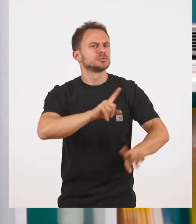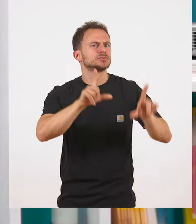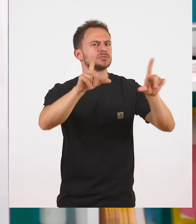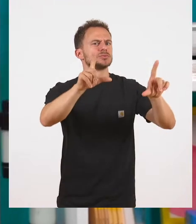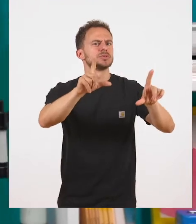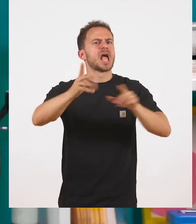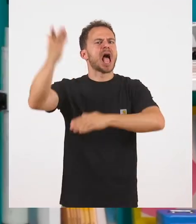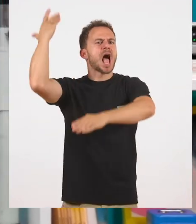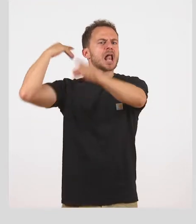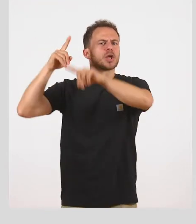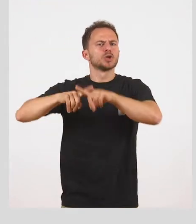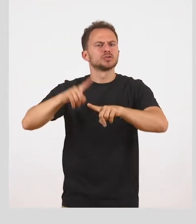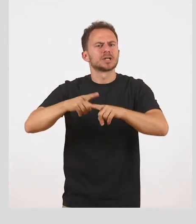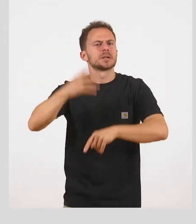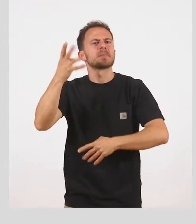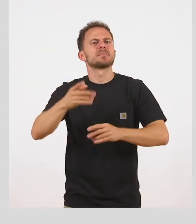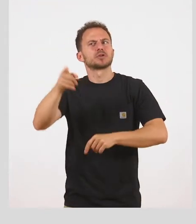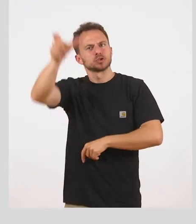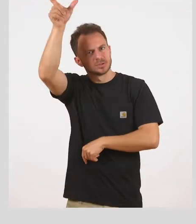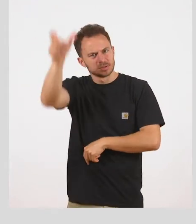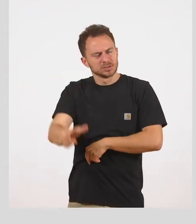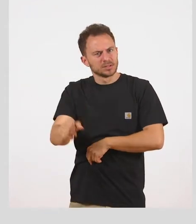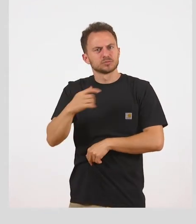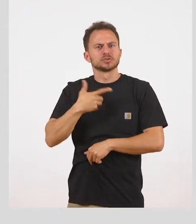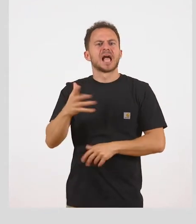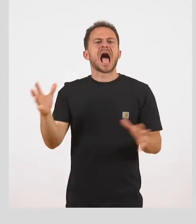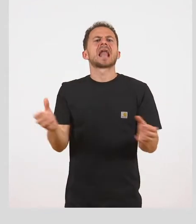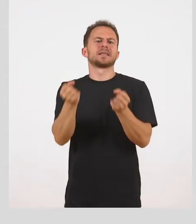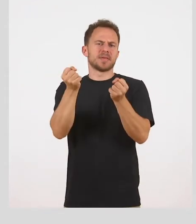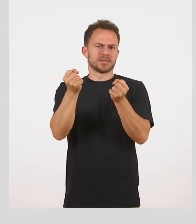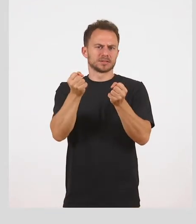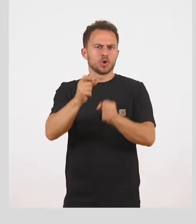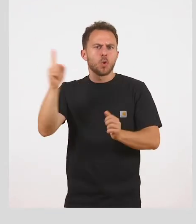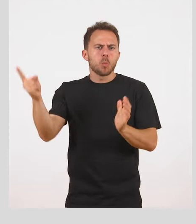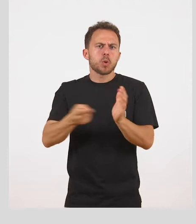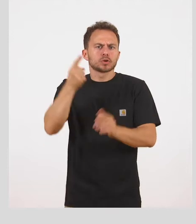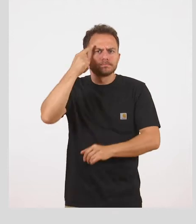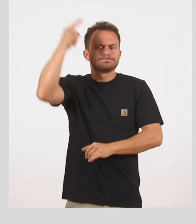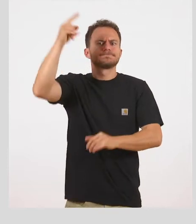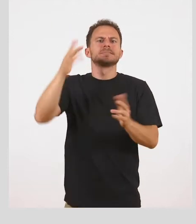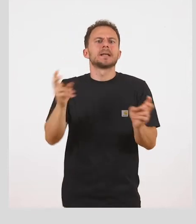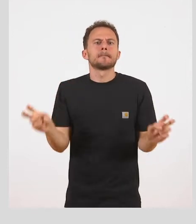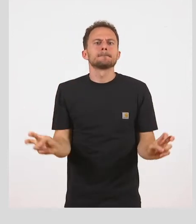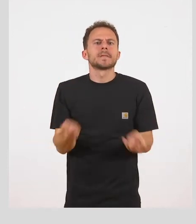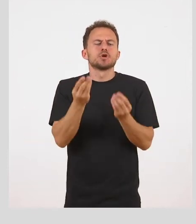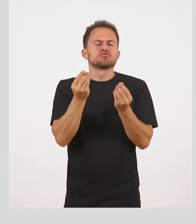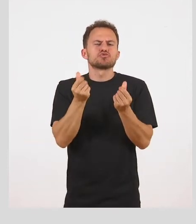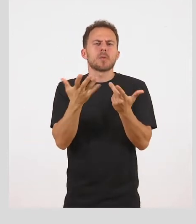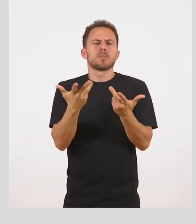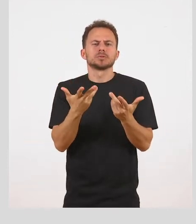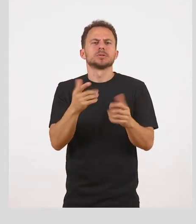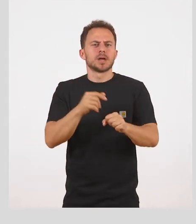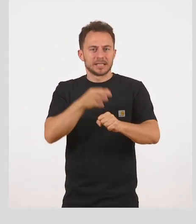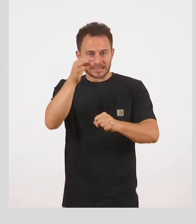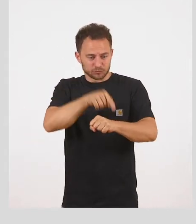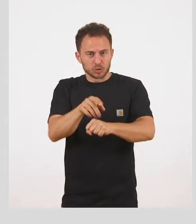ο αρχαίος Έλληνας μαθηματικός σπουδαίος, ο Αρχιμίδης, ο οποίος πρώτος ανακάλυψε πώς να μετρήσει